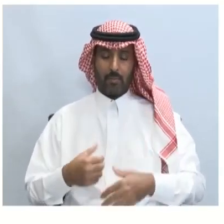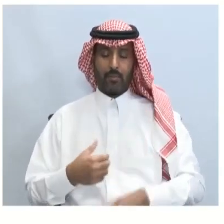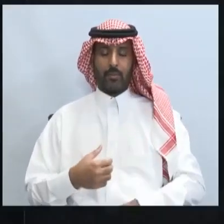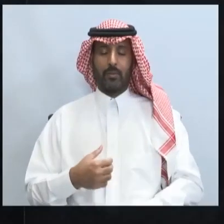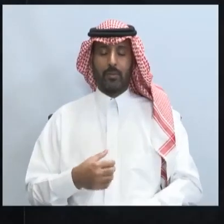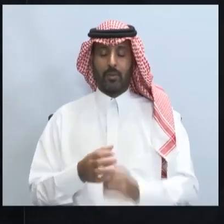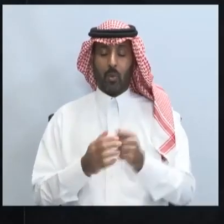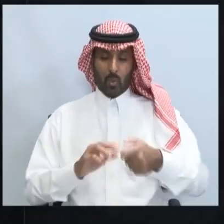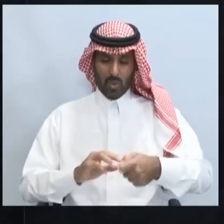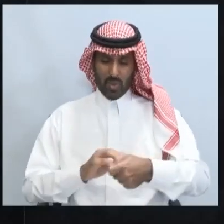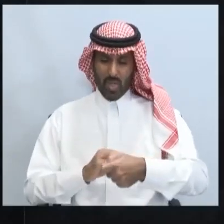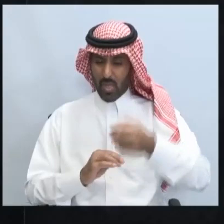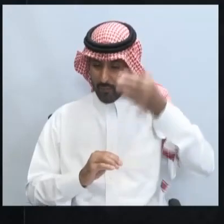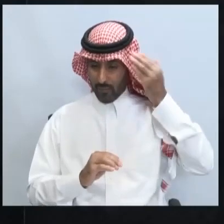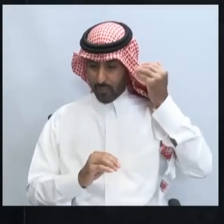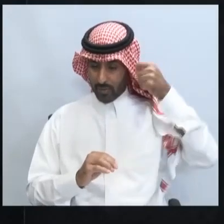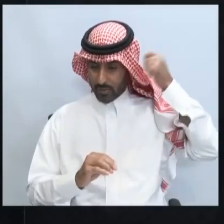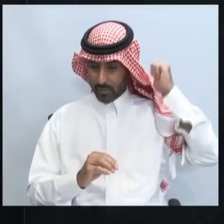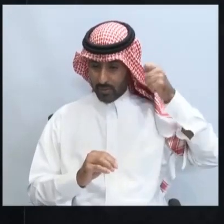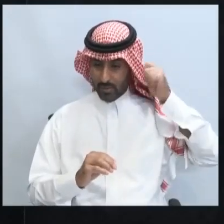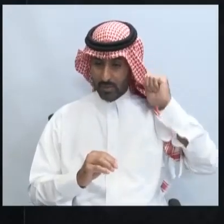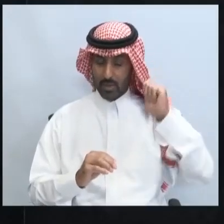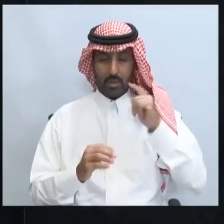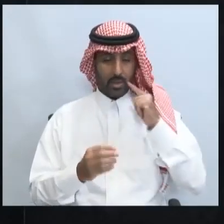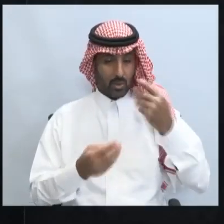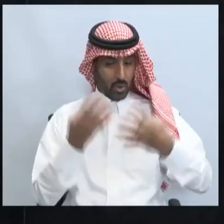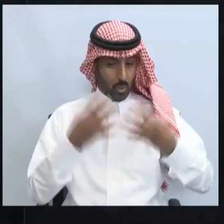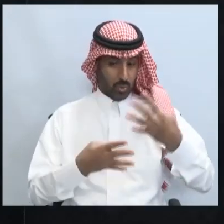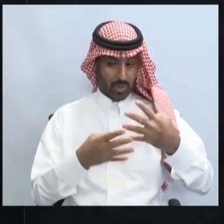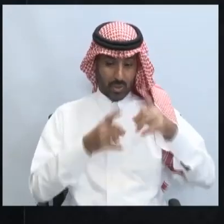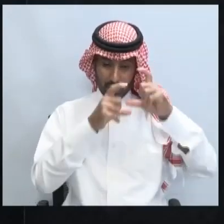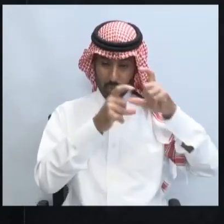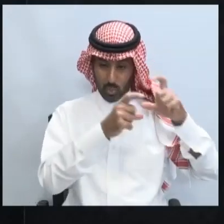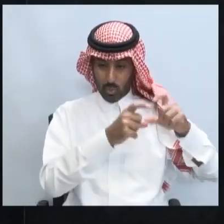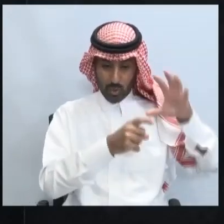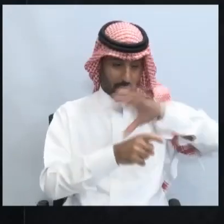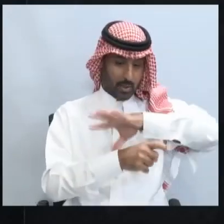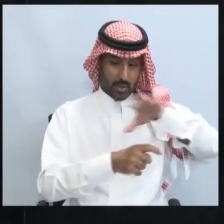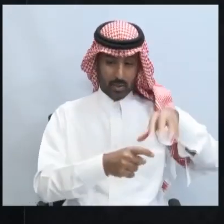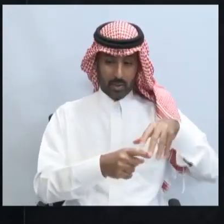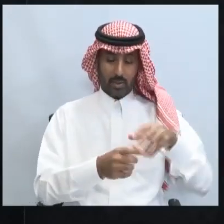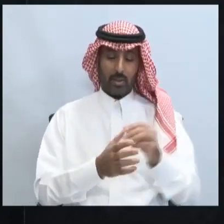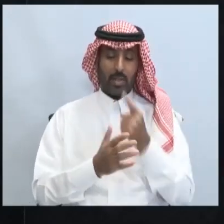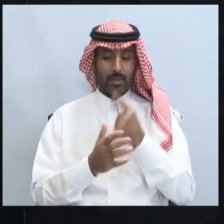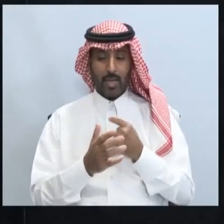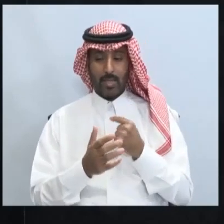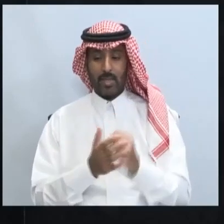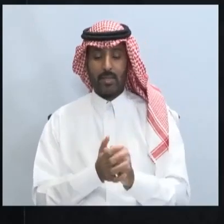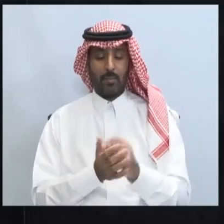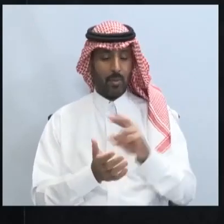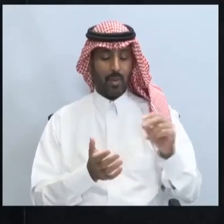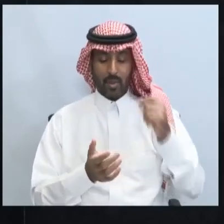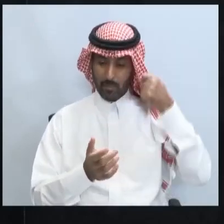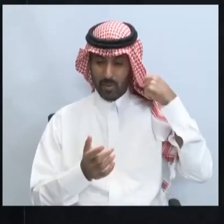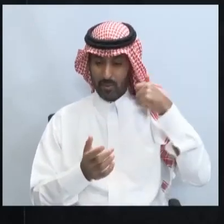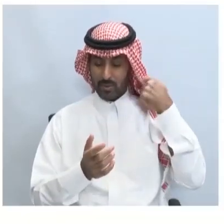واظفاره وغير ذلك وقمنا بالتوصيل مع هذه الاشياء التي نحتاجها مثل